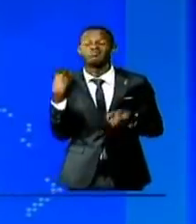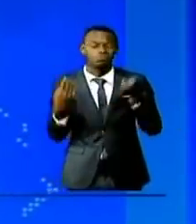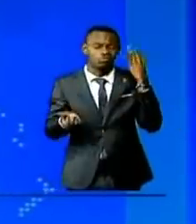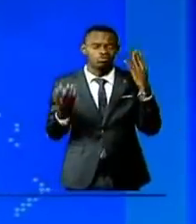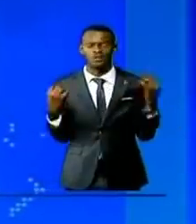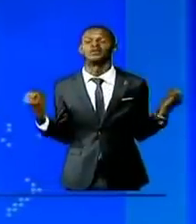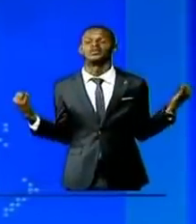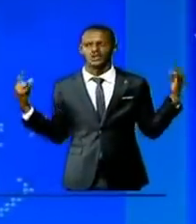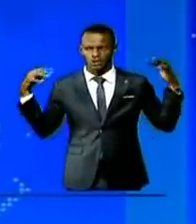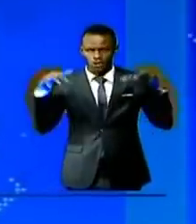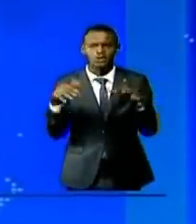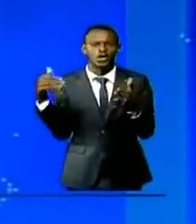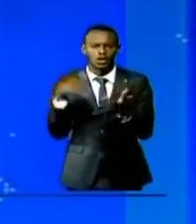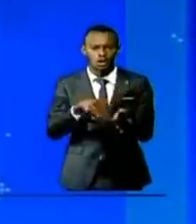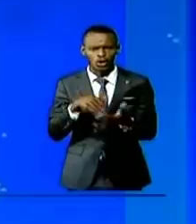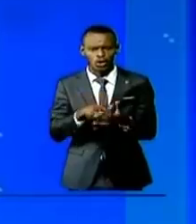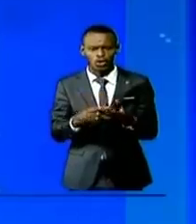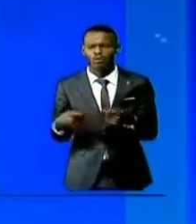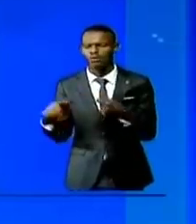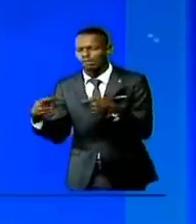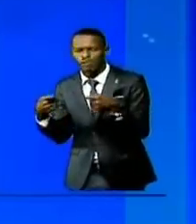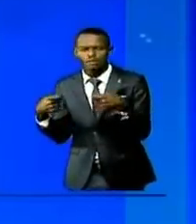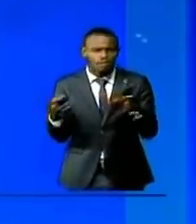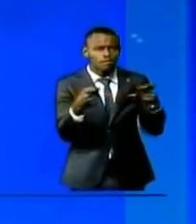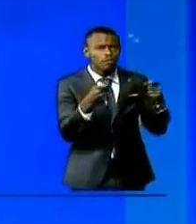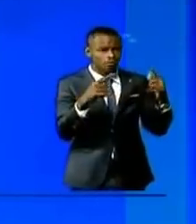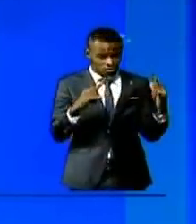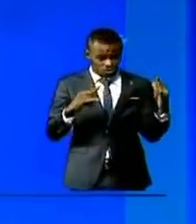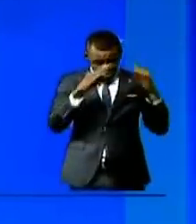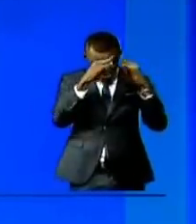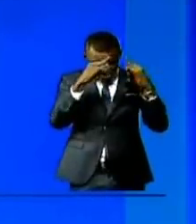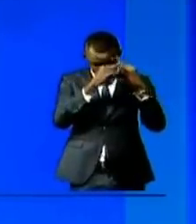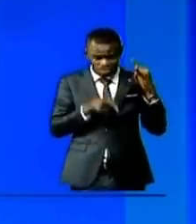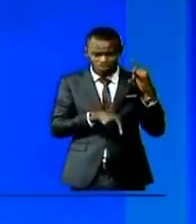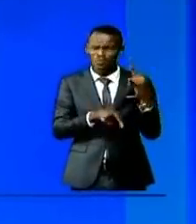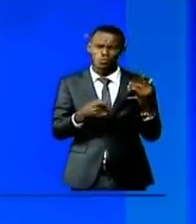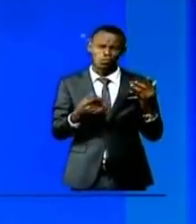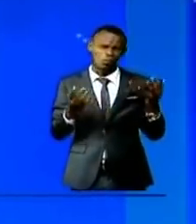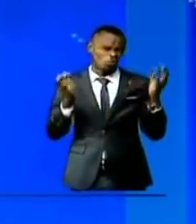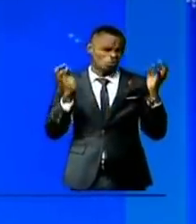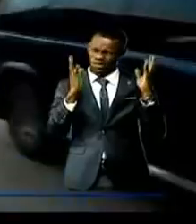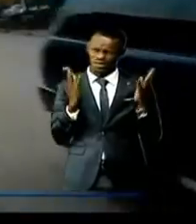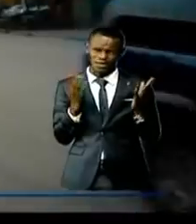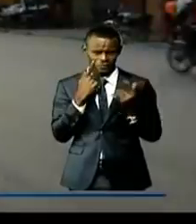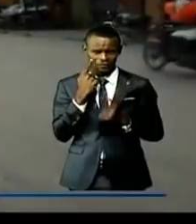du transformateur avec risque de se faire tuer en cas d'incident. Suivez.